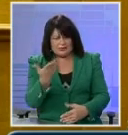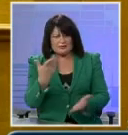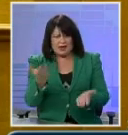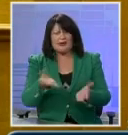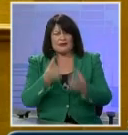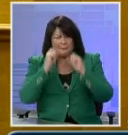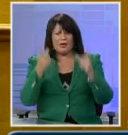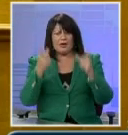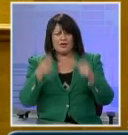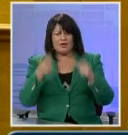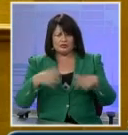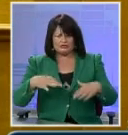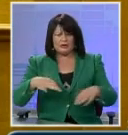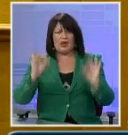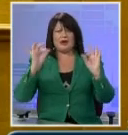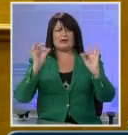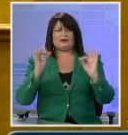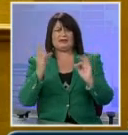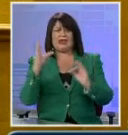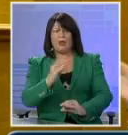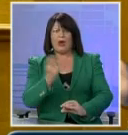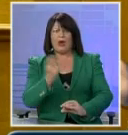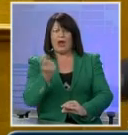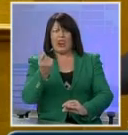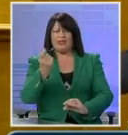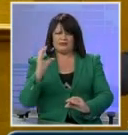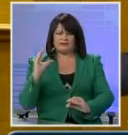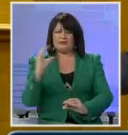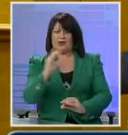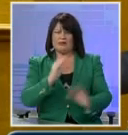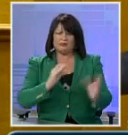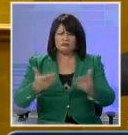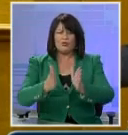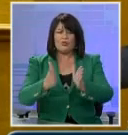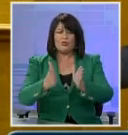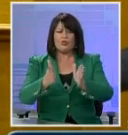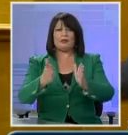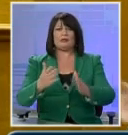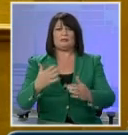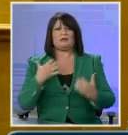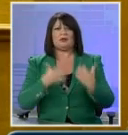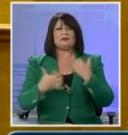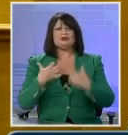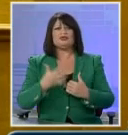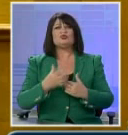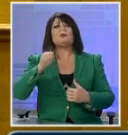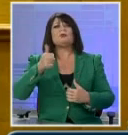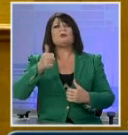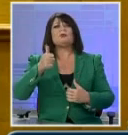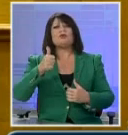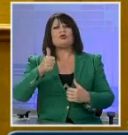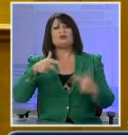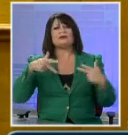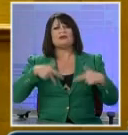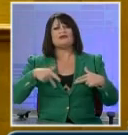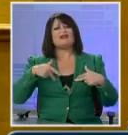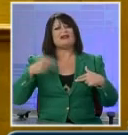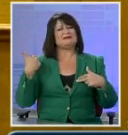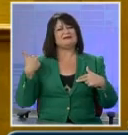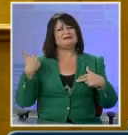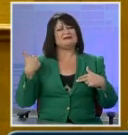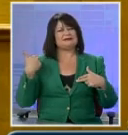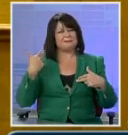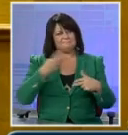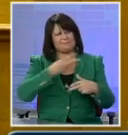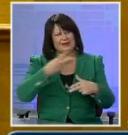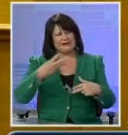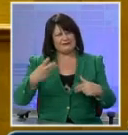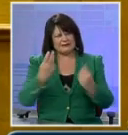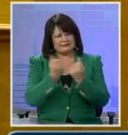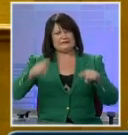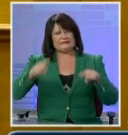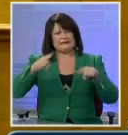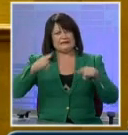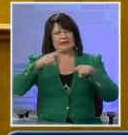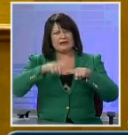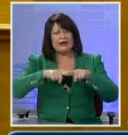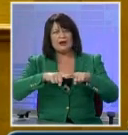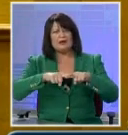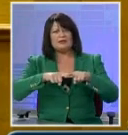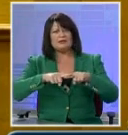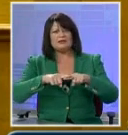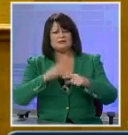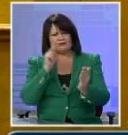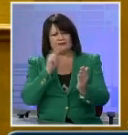προχωρήσουμε. Ανησυχούμε όμως, γιατί η πρώτη κυβέρνηση του ΣΥΡΙΖΑ ΑΝΕΛ, όπως και στα άλλα, έτσι και τώρα, έδειξε